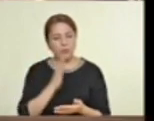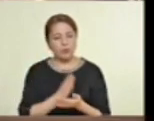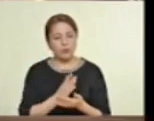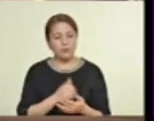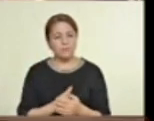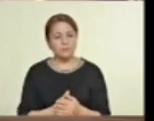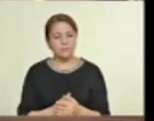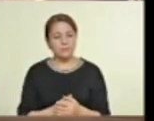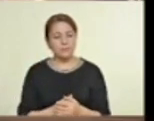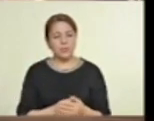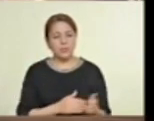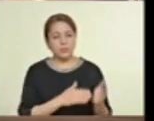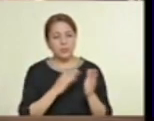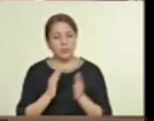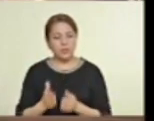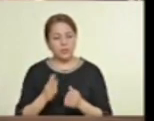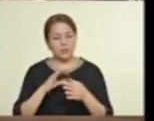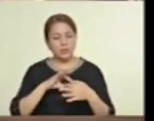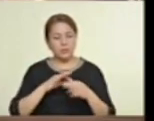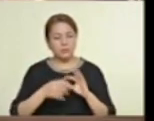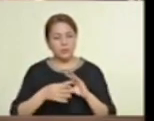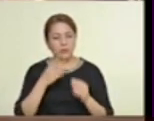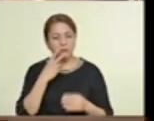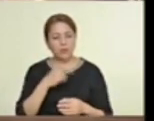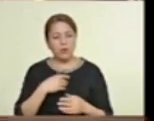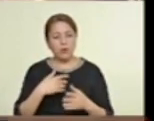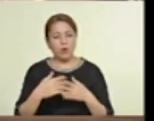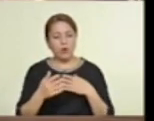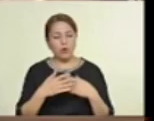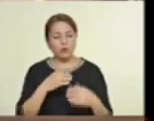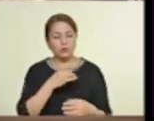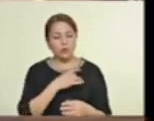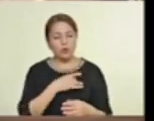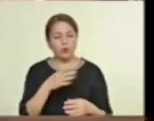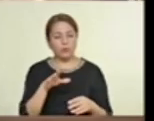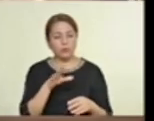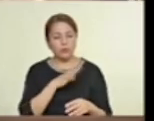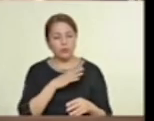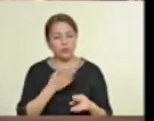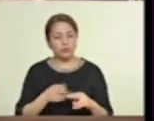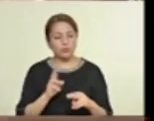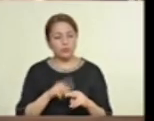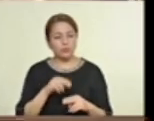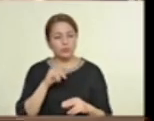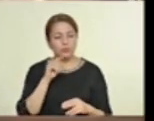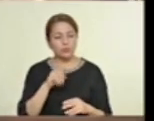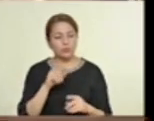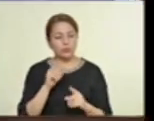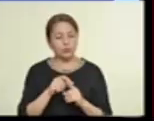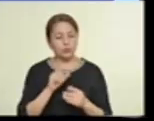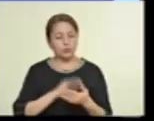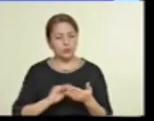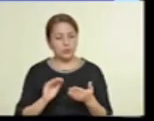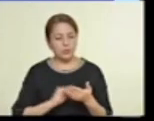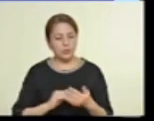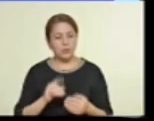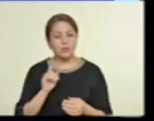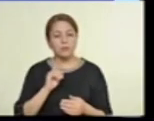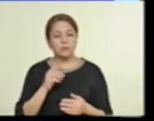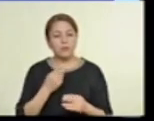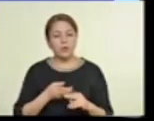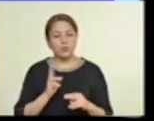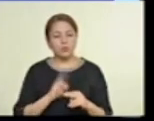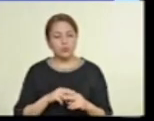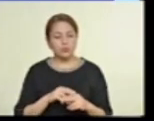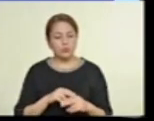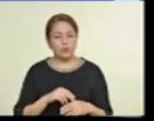ma'no kelib chiqyapti. Keyingi gapga diqqatingizni qarating. Qog'oz oq bo'lgani uchun unga so'z bitadilar. Nima uchun?